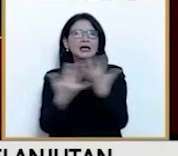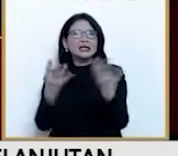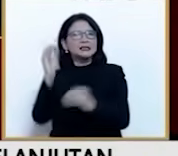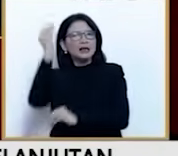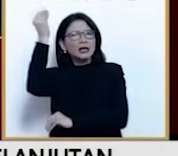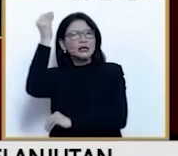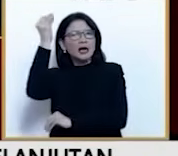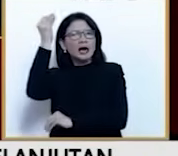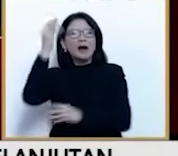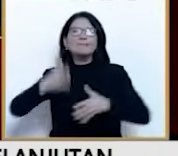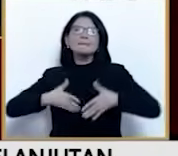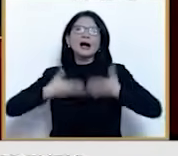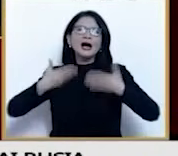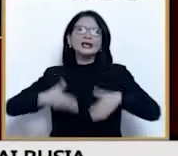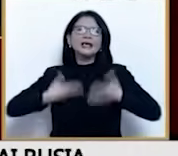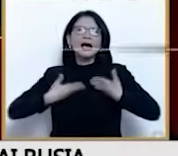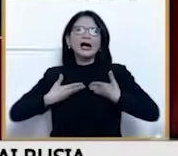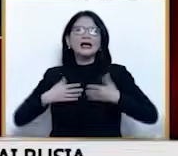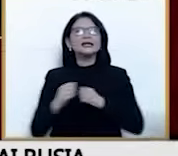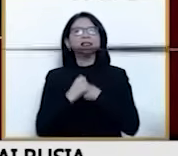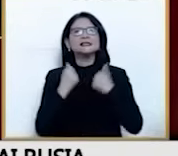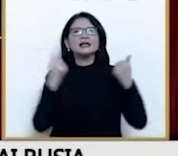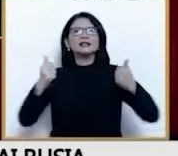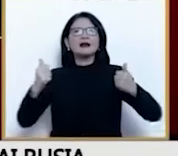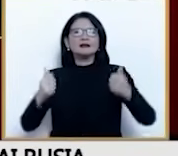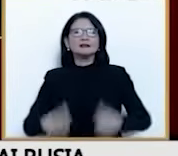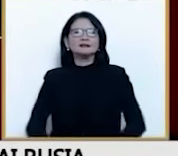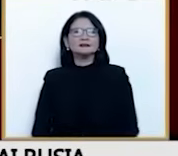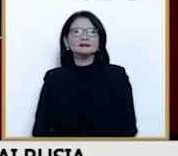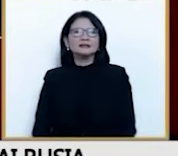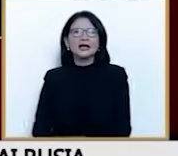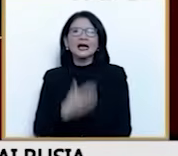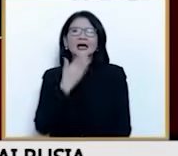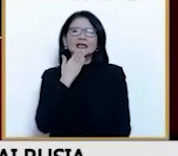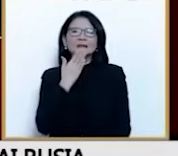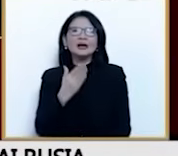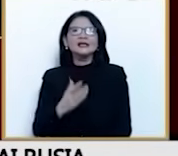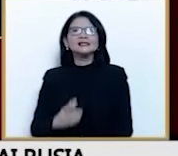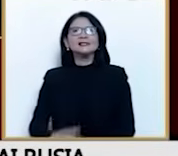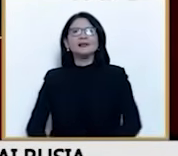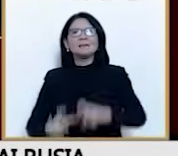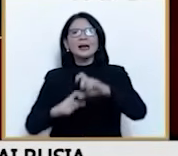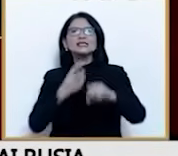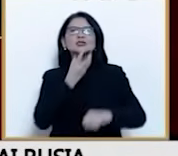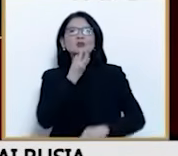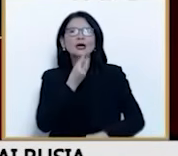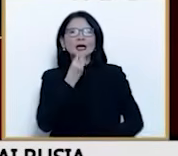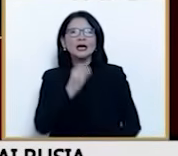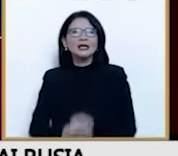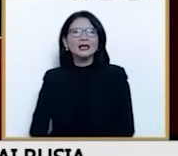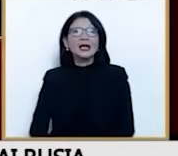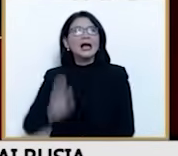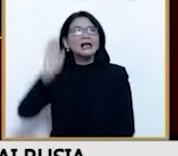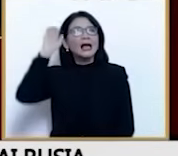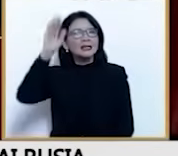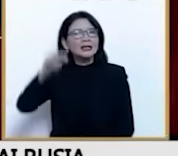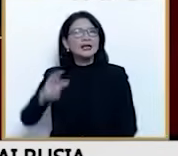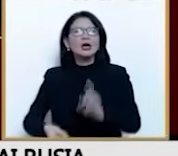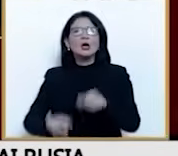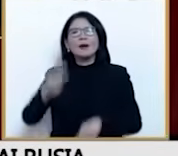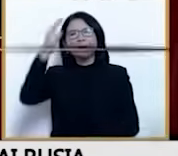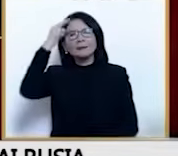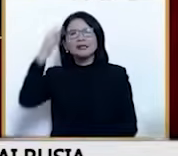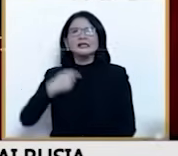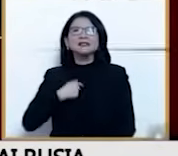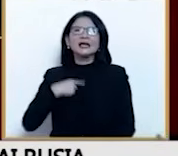Jakarta bahagia dan sejahtera. Terima kasih Pak Suswono. Dalam nanti memimpin, saya